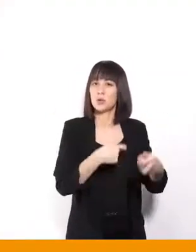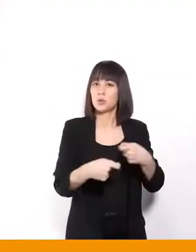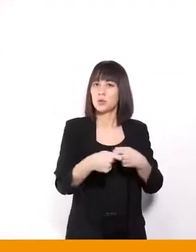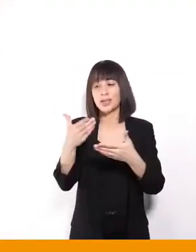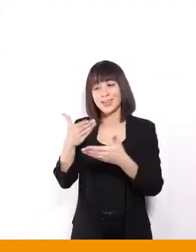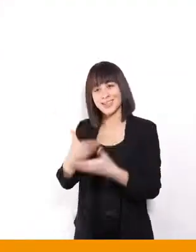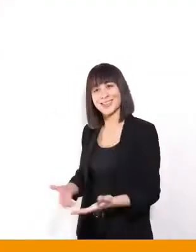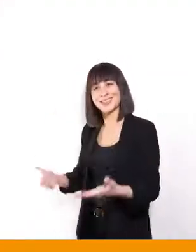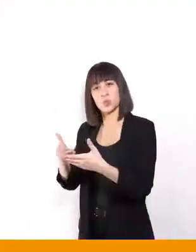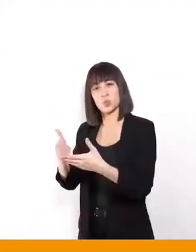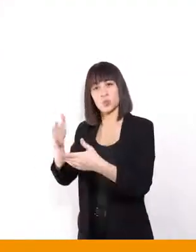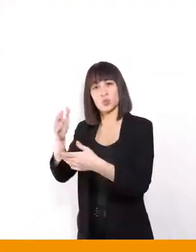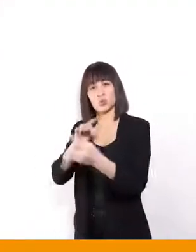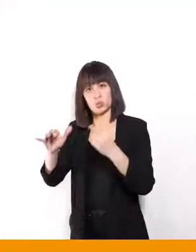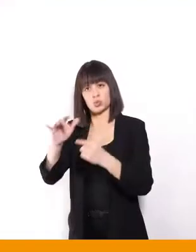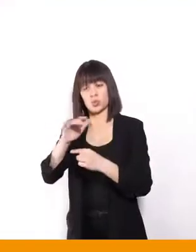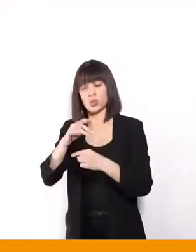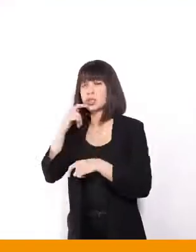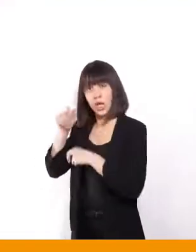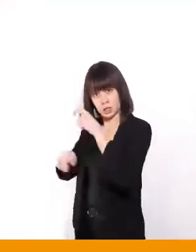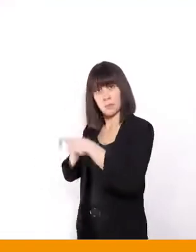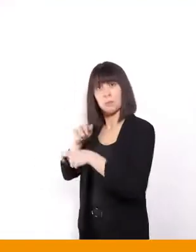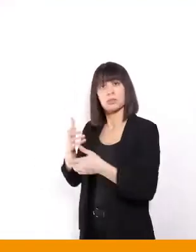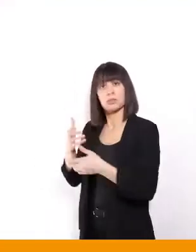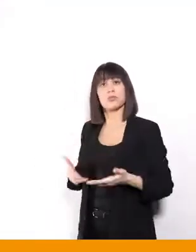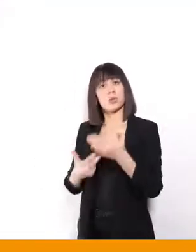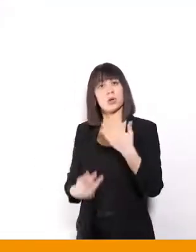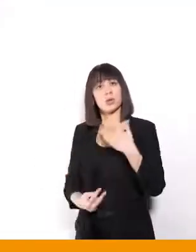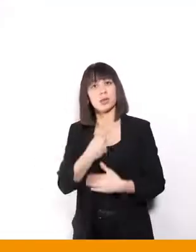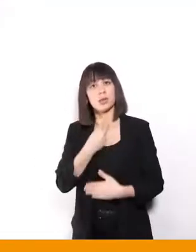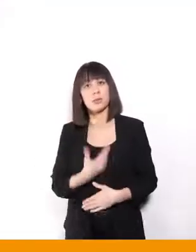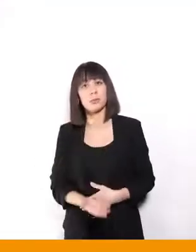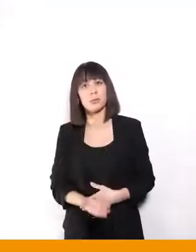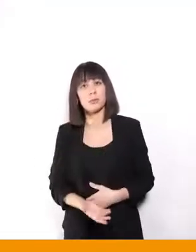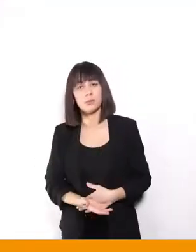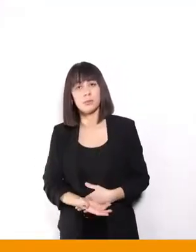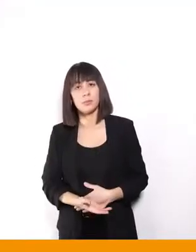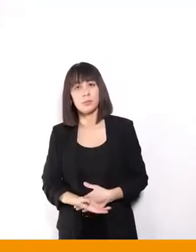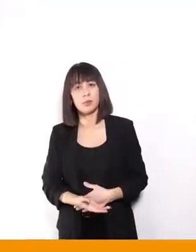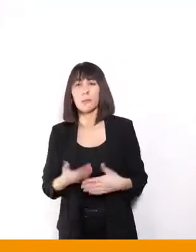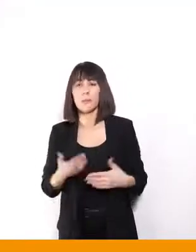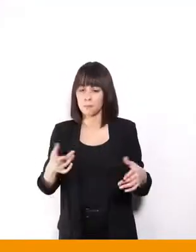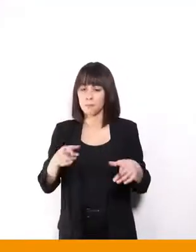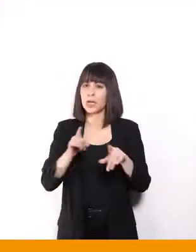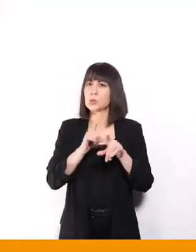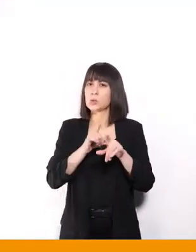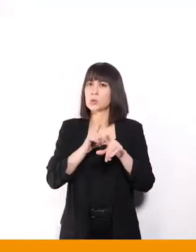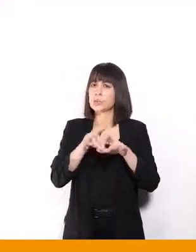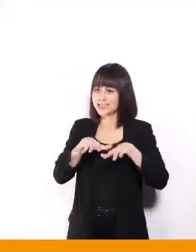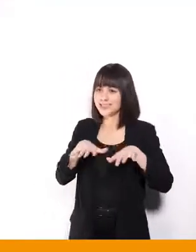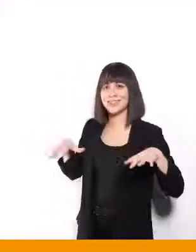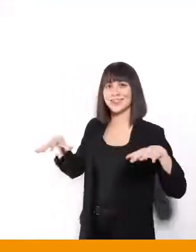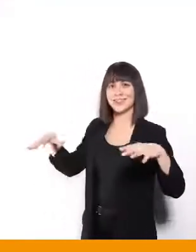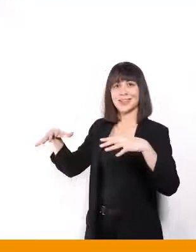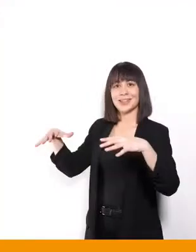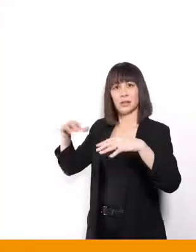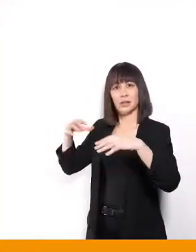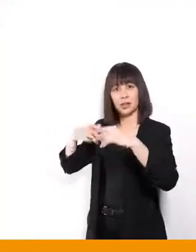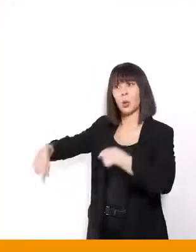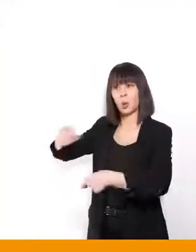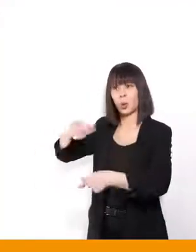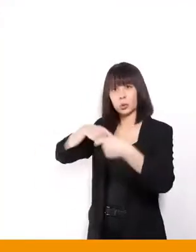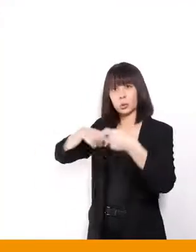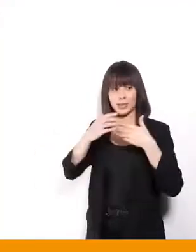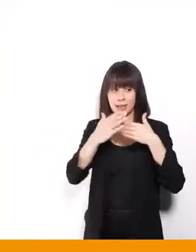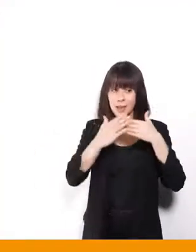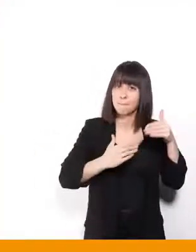sociale des personnes en situation de handicap, et puis l'économie qui doit s'organiser autour avec les métiers, pour que ce soit